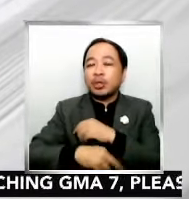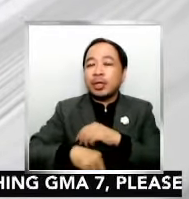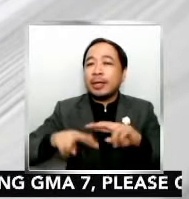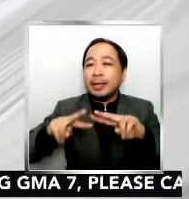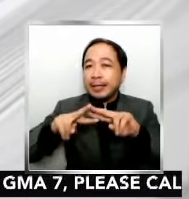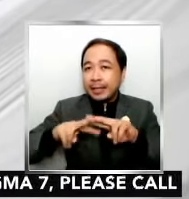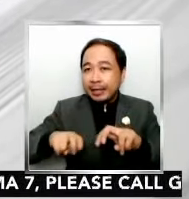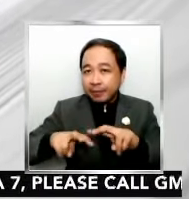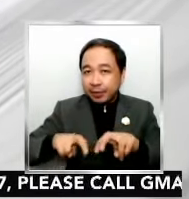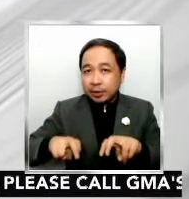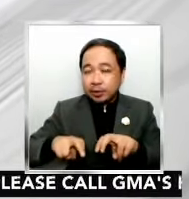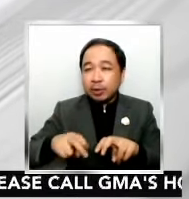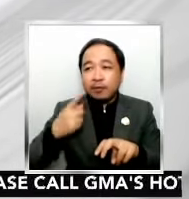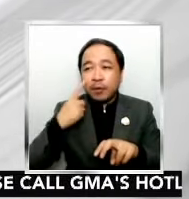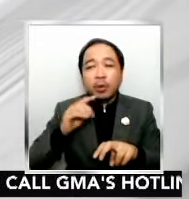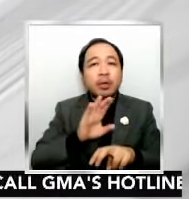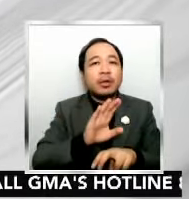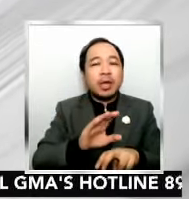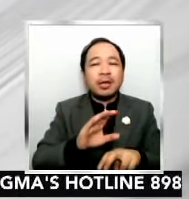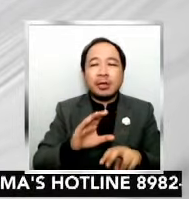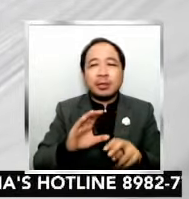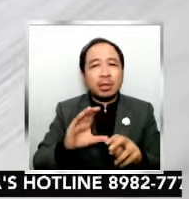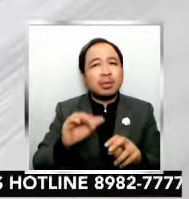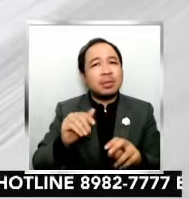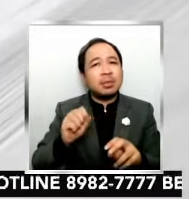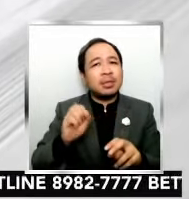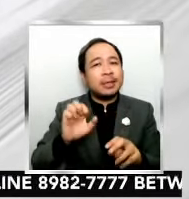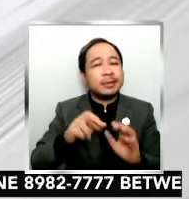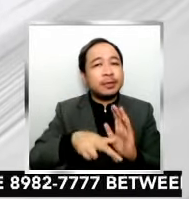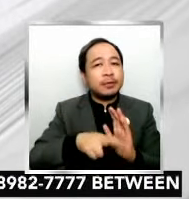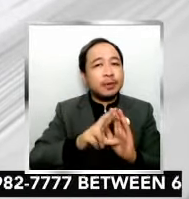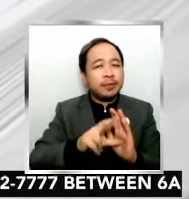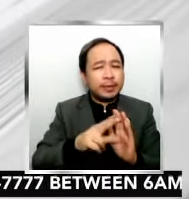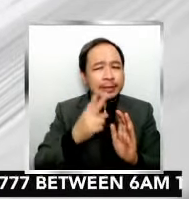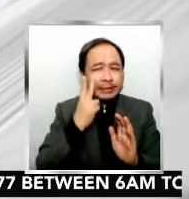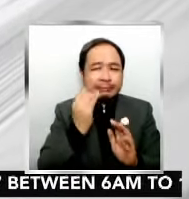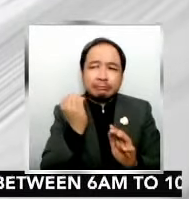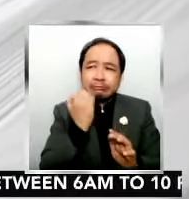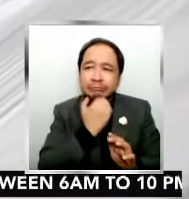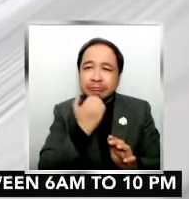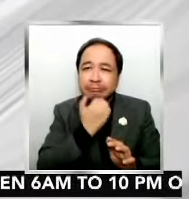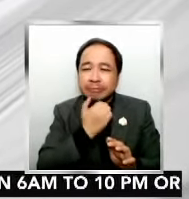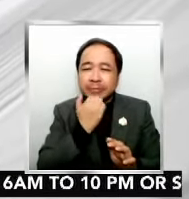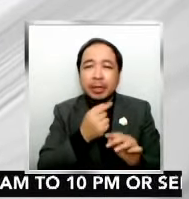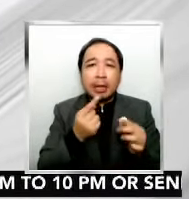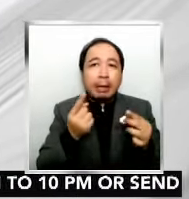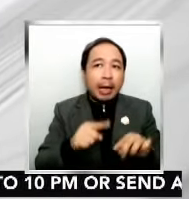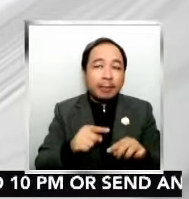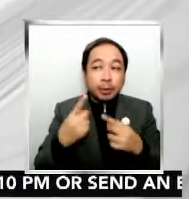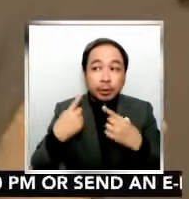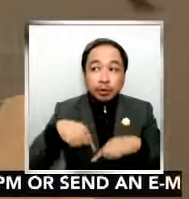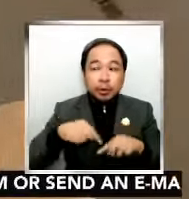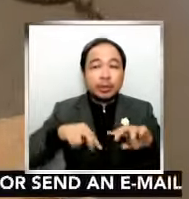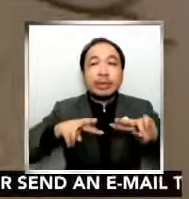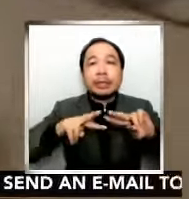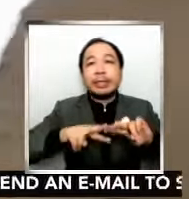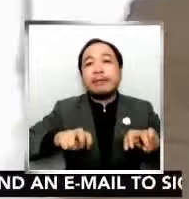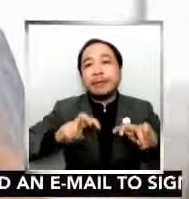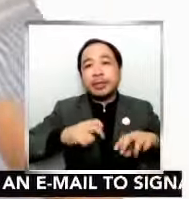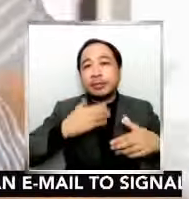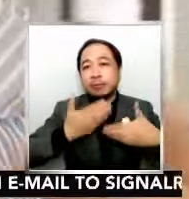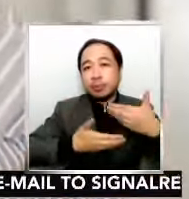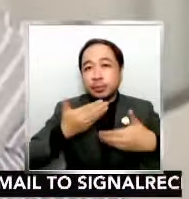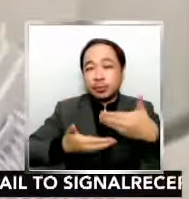para magsagawa ng case review para malaman ang mga pagkukulang na nangyari habang isinasagawa ang investigasyon. Maki Pulido